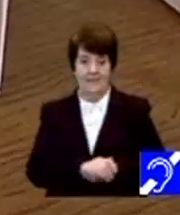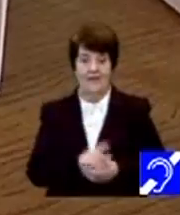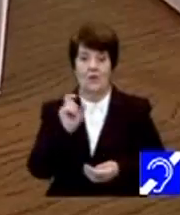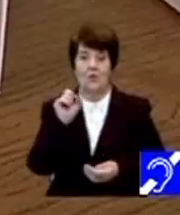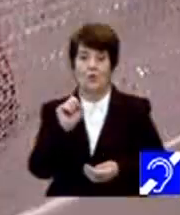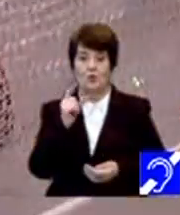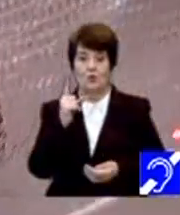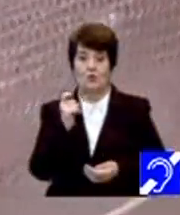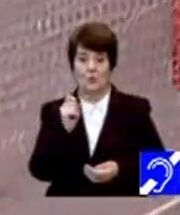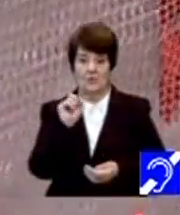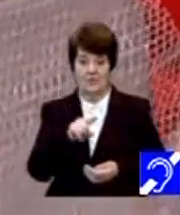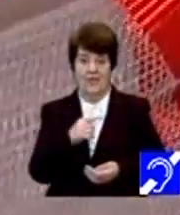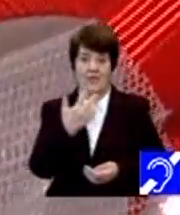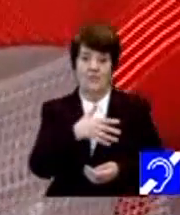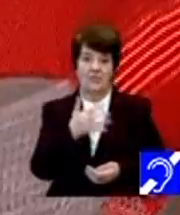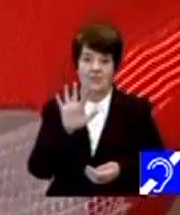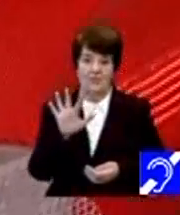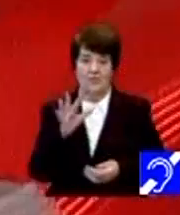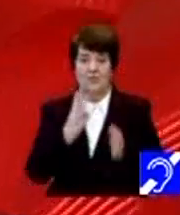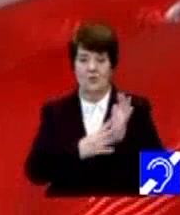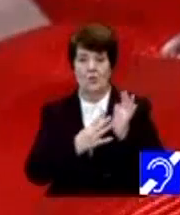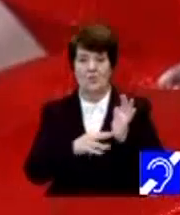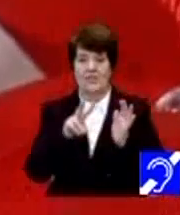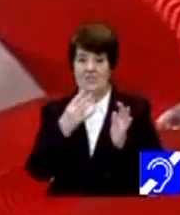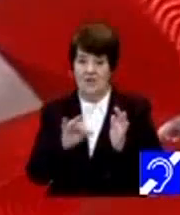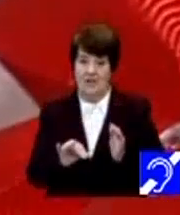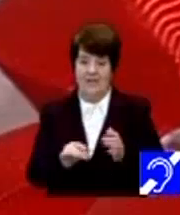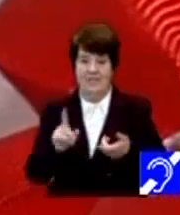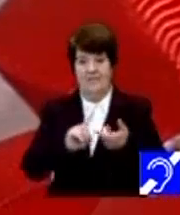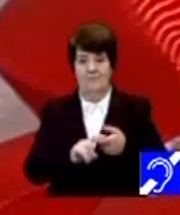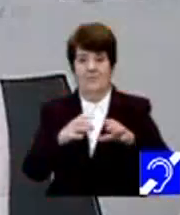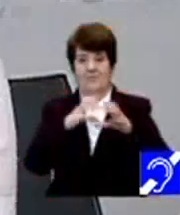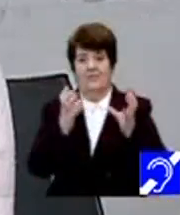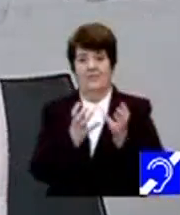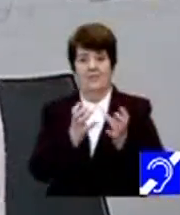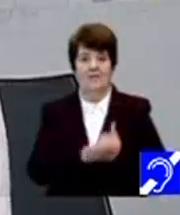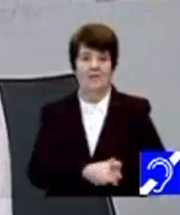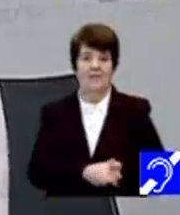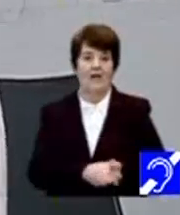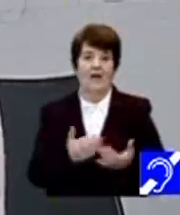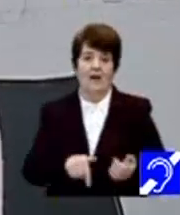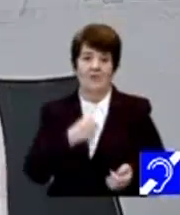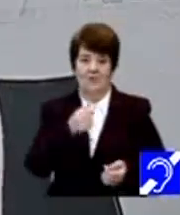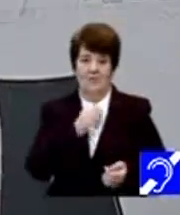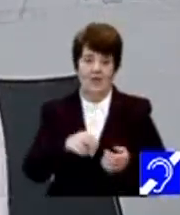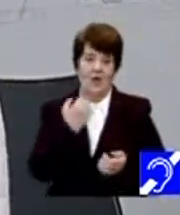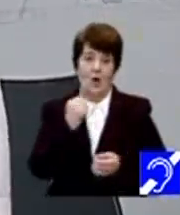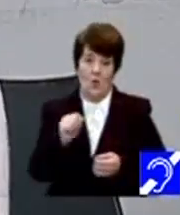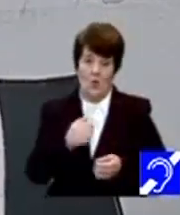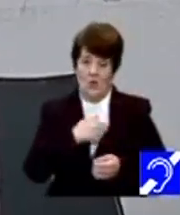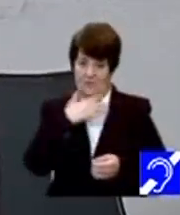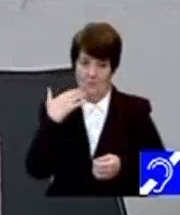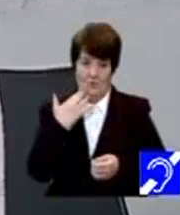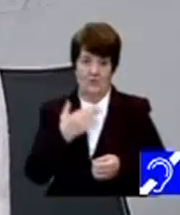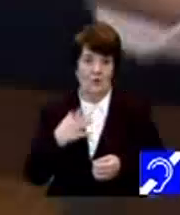Tânăra are sute de comenzi. Prețurile variază între 55 și 90 de lei în funcție de mărimea globulețelor. Anul acesta a fost un